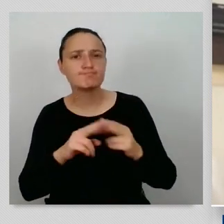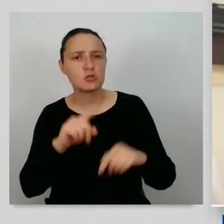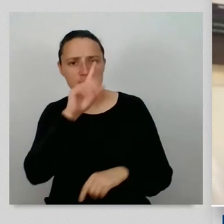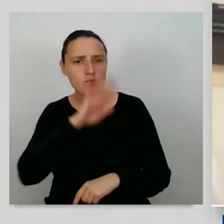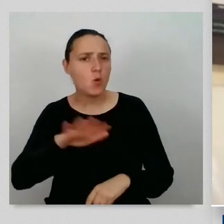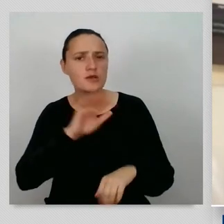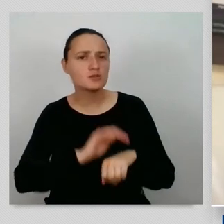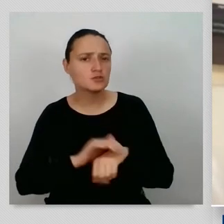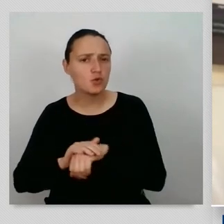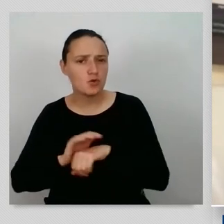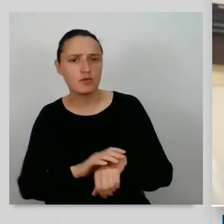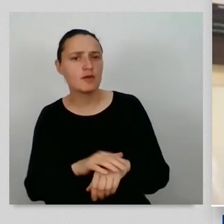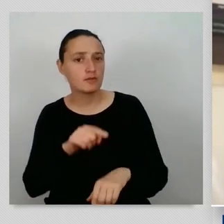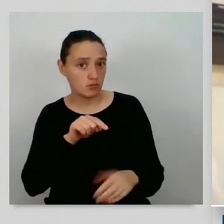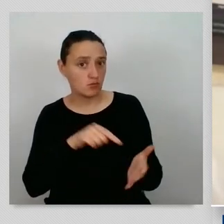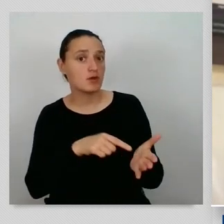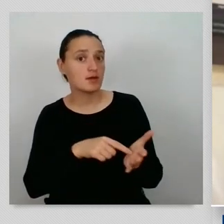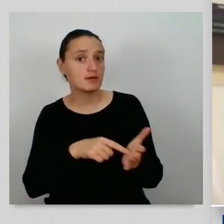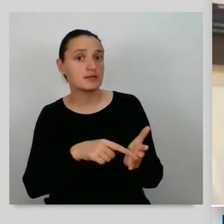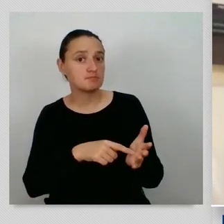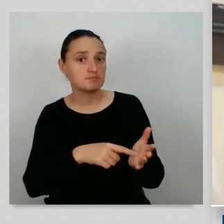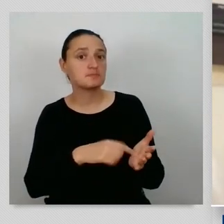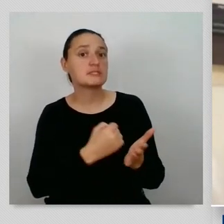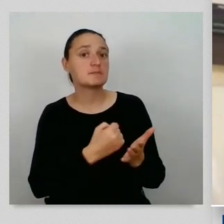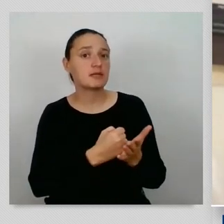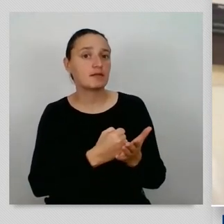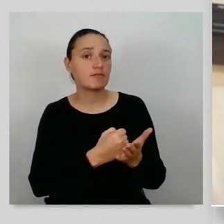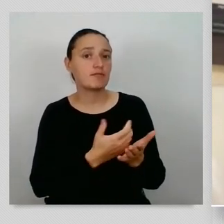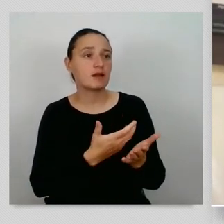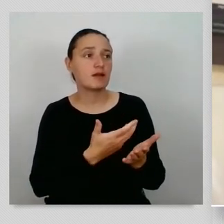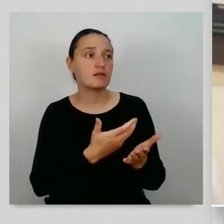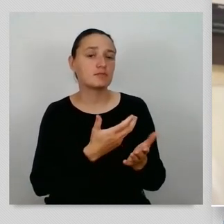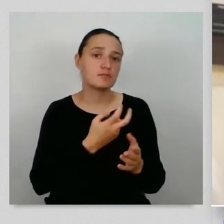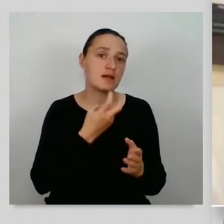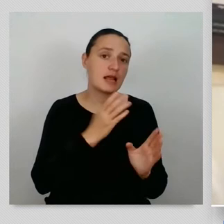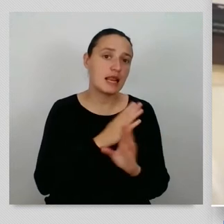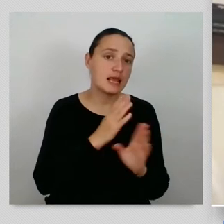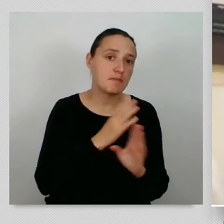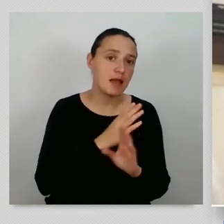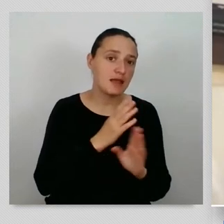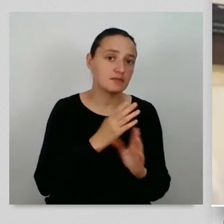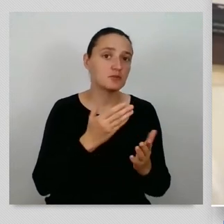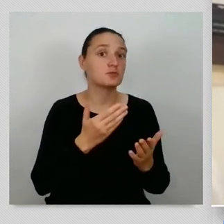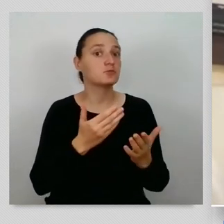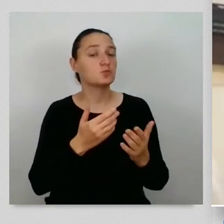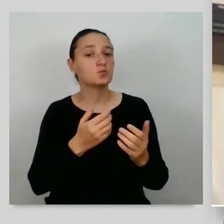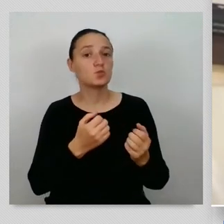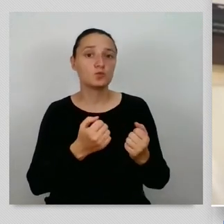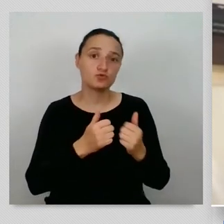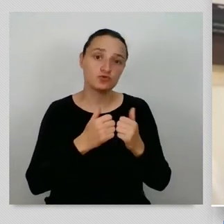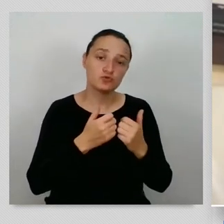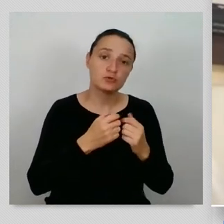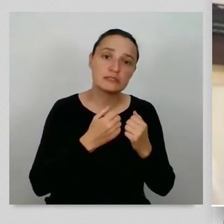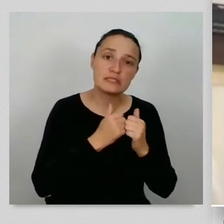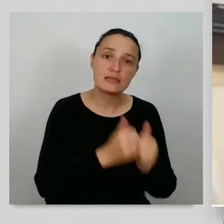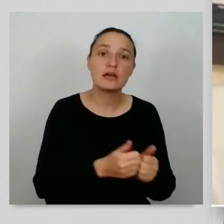społecznego w kwestii zarówno wyzwań klimatycznych, jak i postpandemicznych, czy